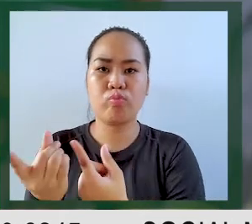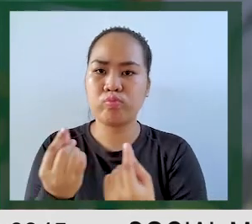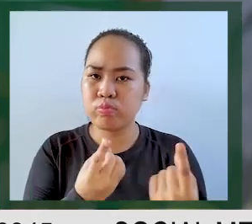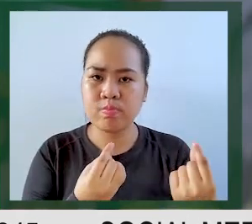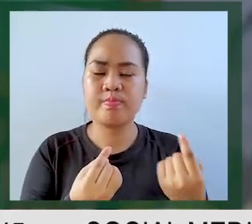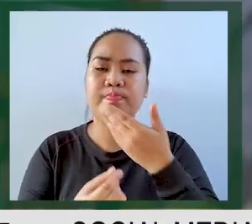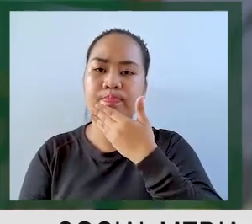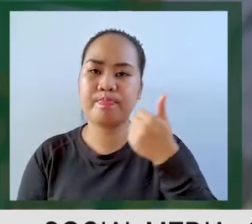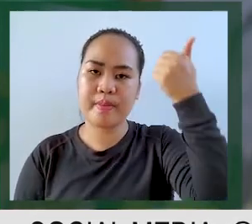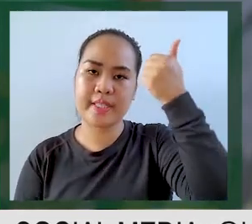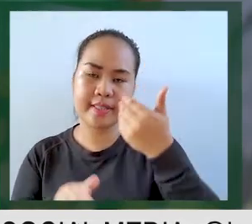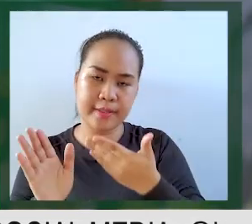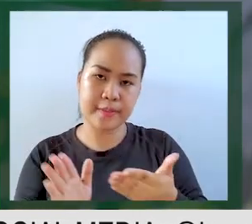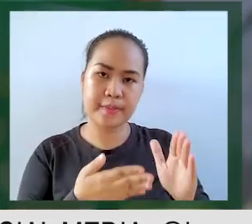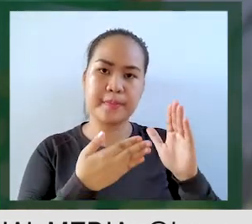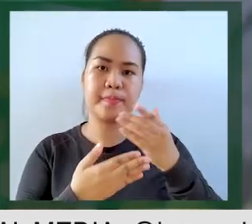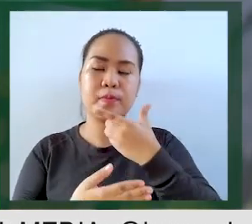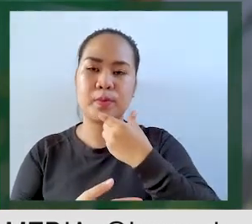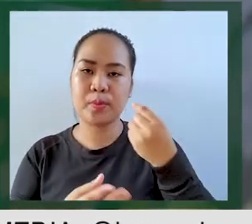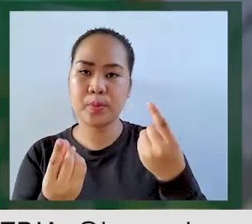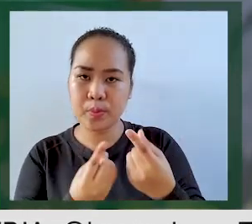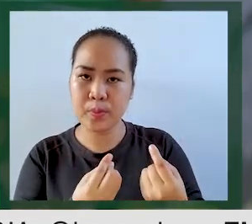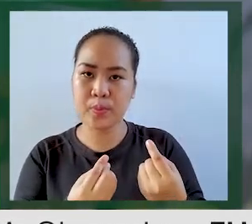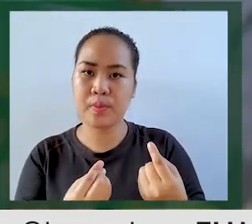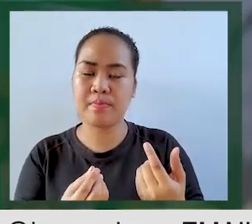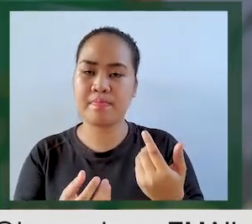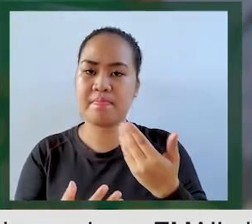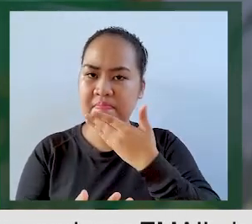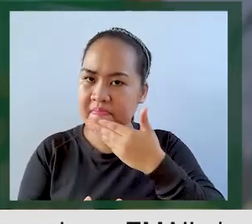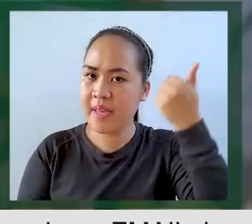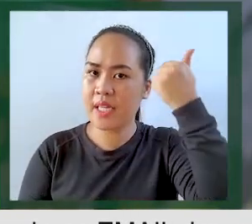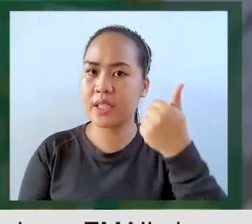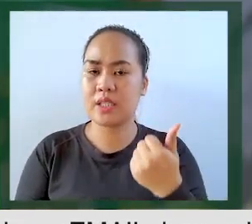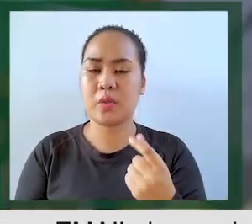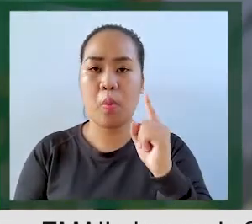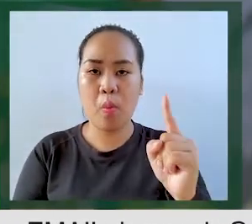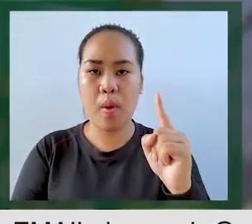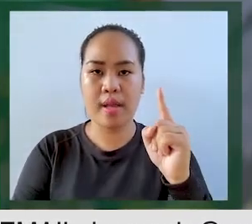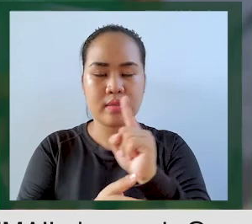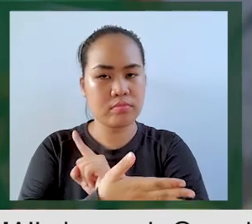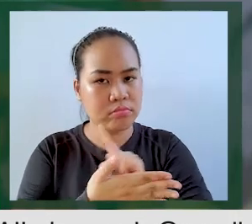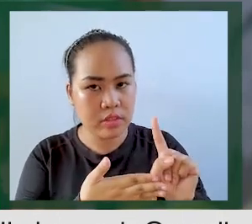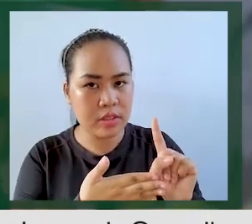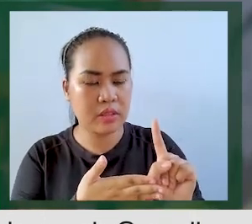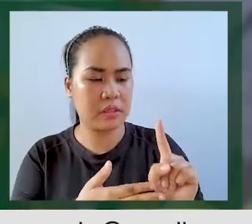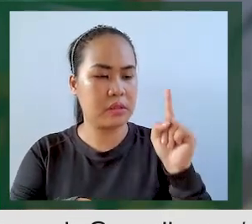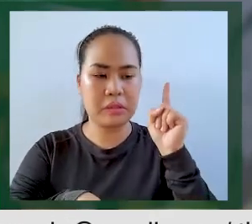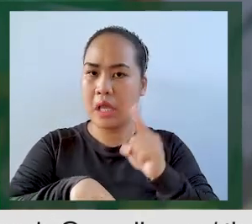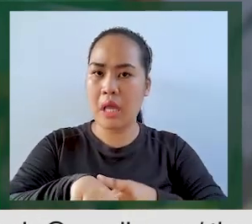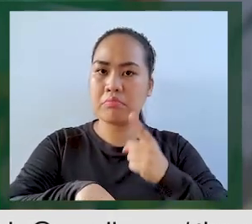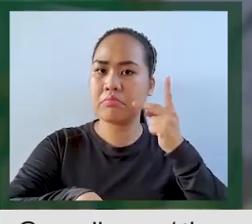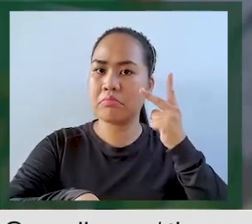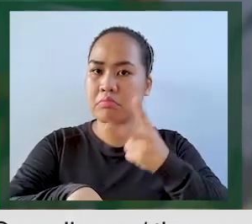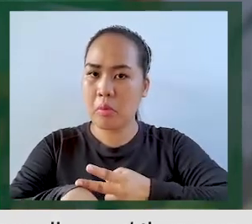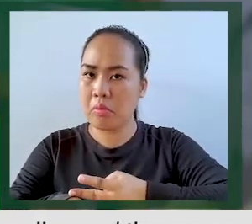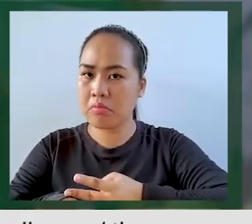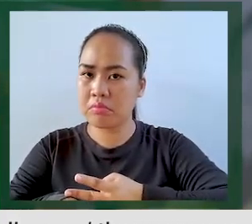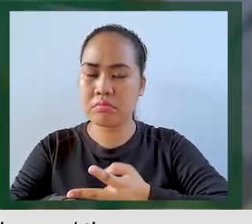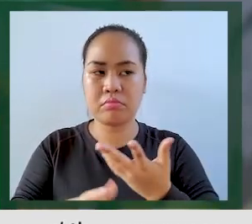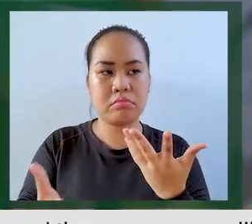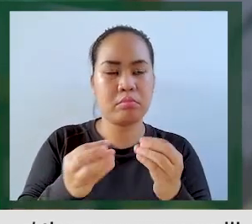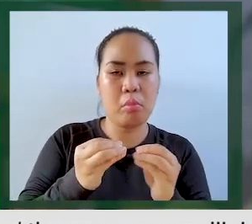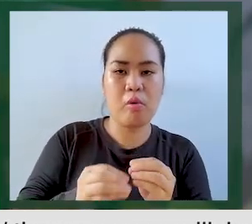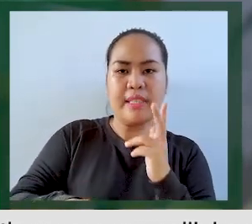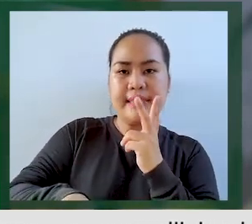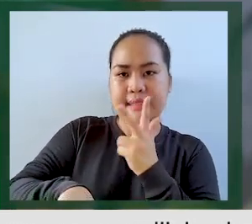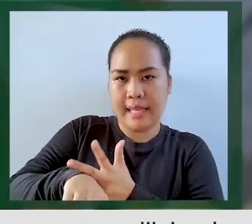natin. Kung pwede nga, 'di ba? Sa isang linggo, twice or twice a week na lang pinakamarami na siguro na